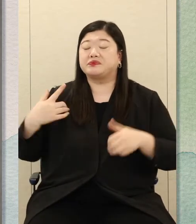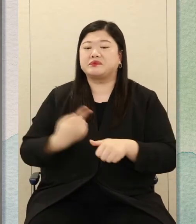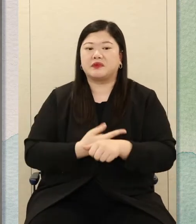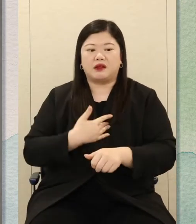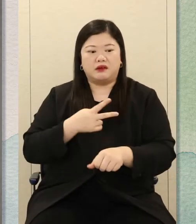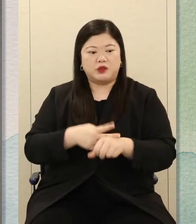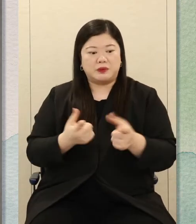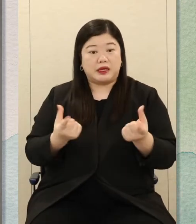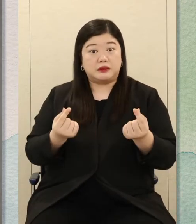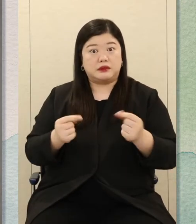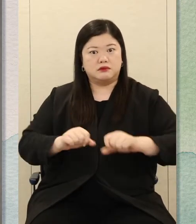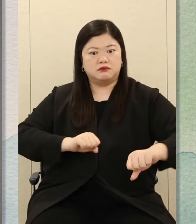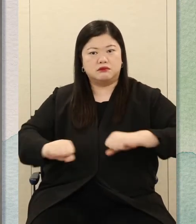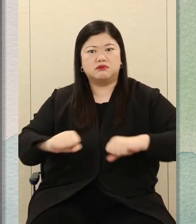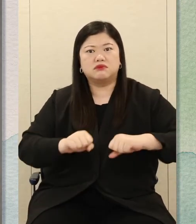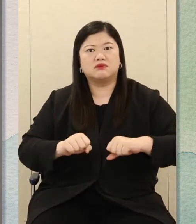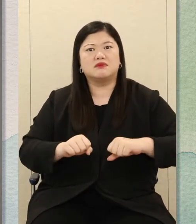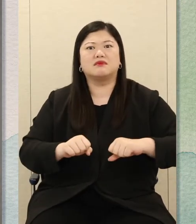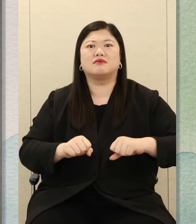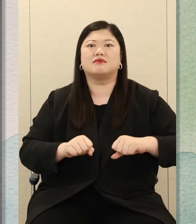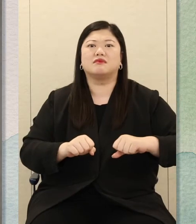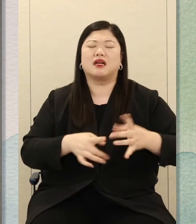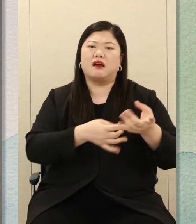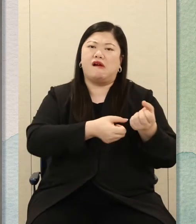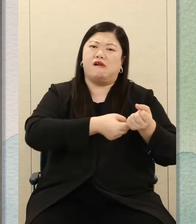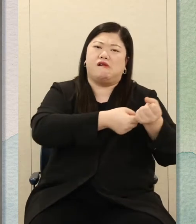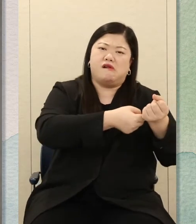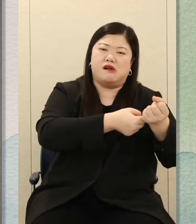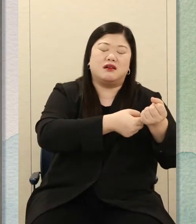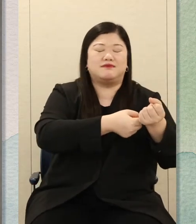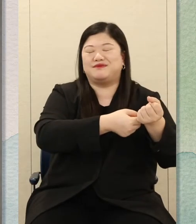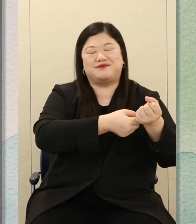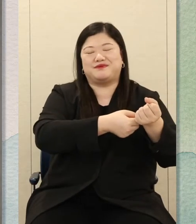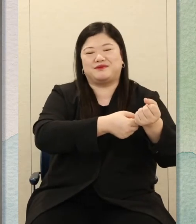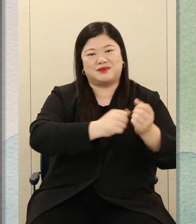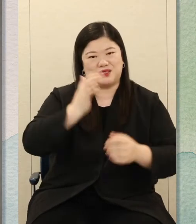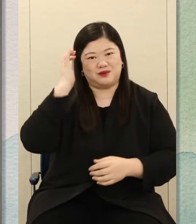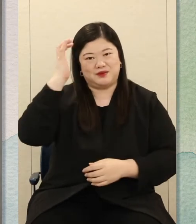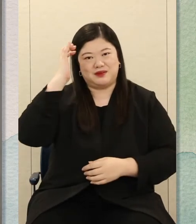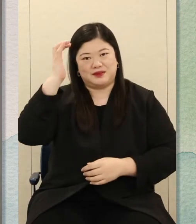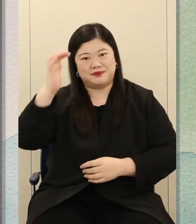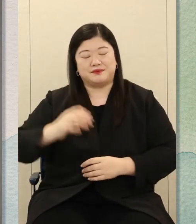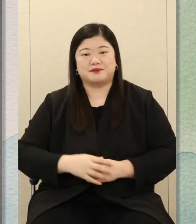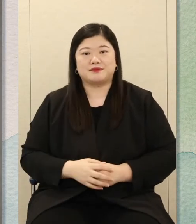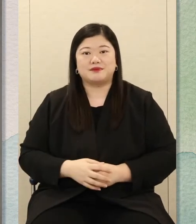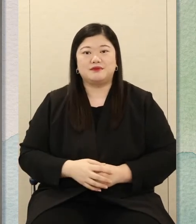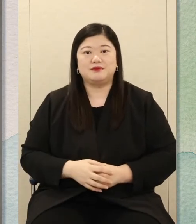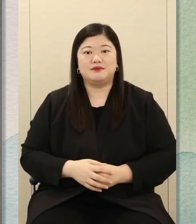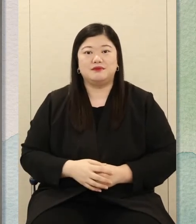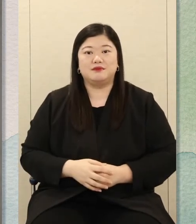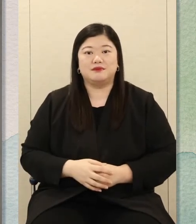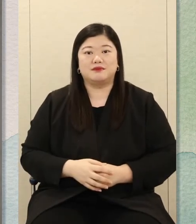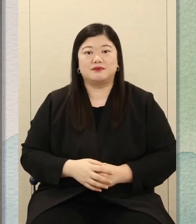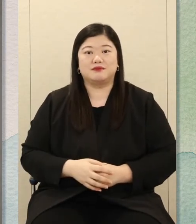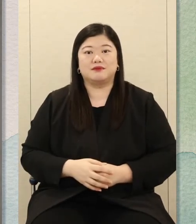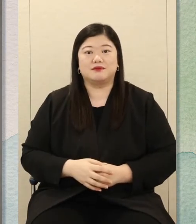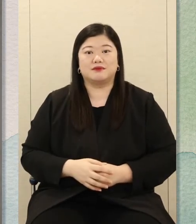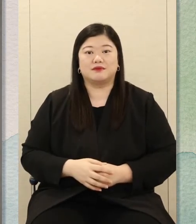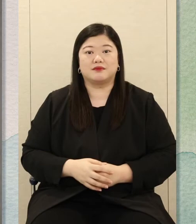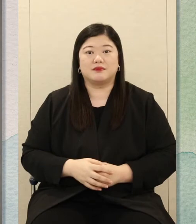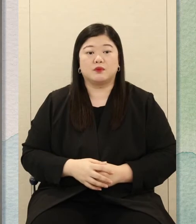그런 분들이 독서 모임을 주도하게 만들면 안 돼요. 그러면 어떻게 해야 될까요? 아까도 제가